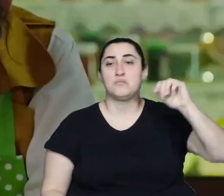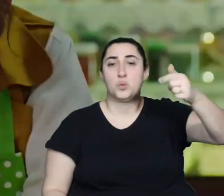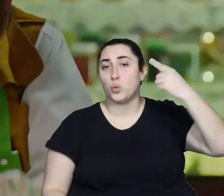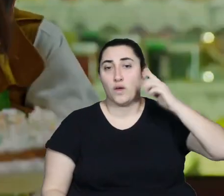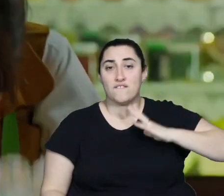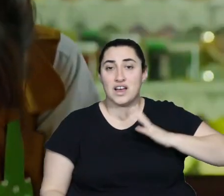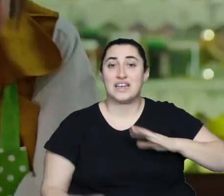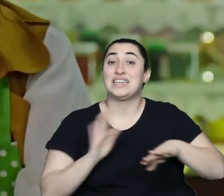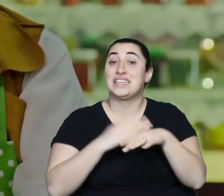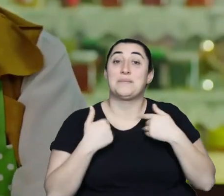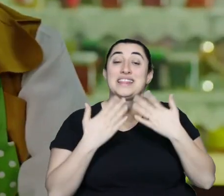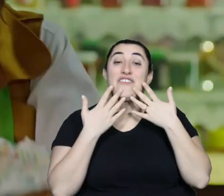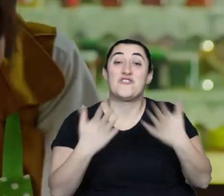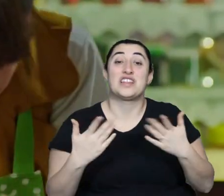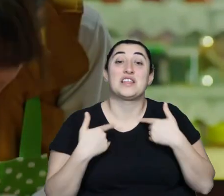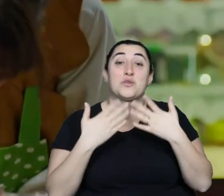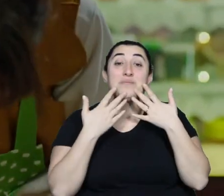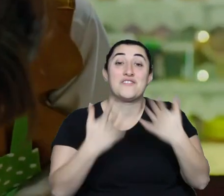duyacak. Ya ben nefret ediyorum ya.